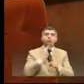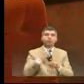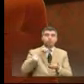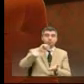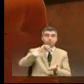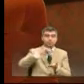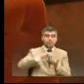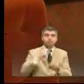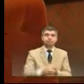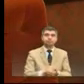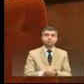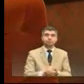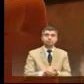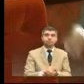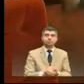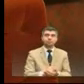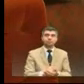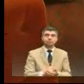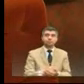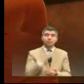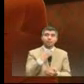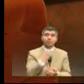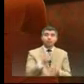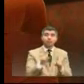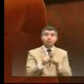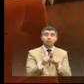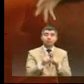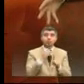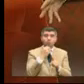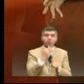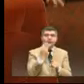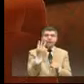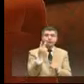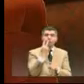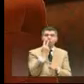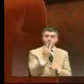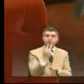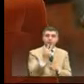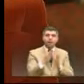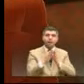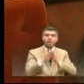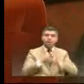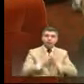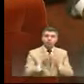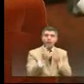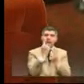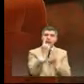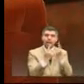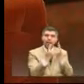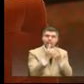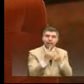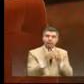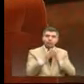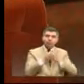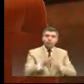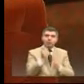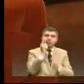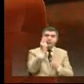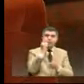طرحات وفي هذا المجال هذا طبيعه الحال كي تقول كاين 23 باخره وكاين 11 باخره بالنسبه للميناء ديال